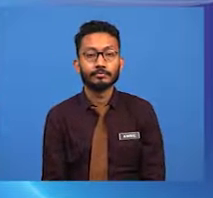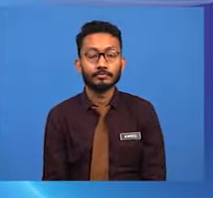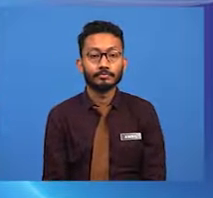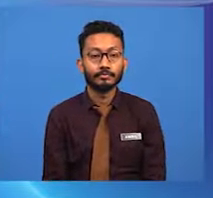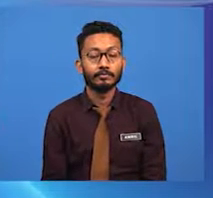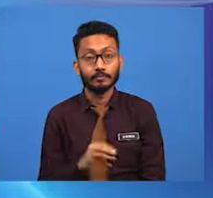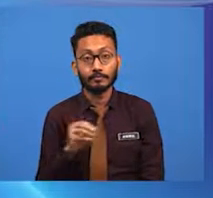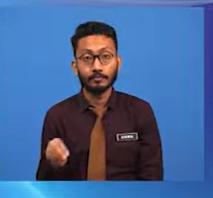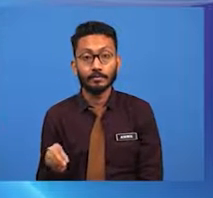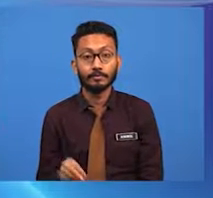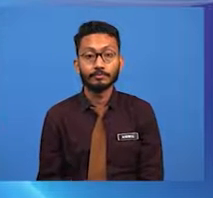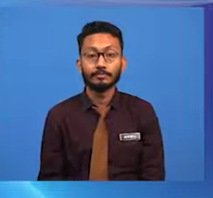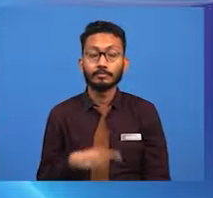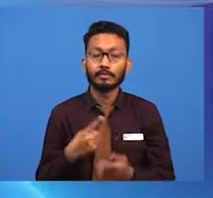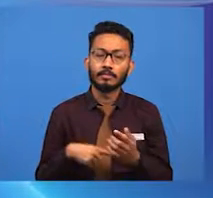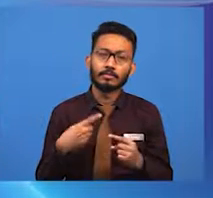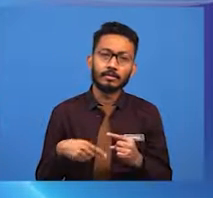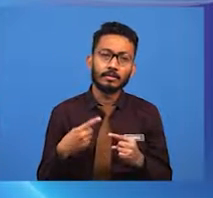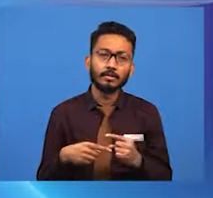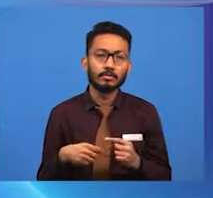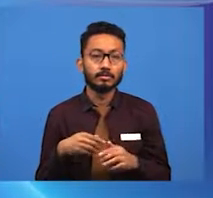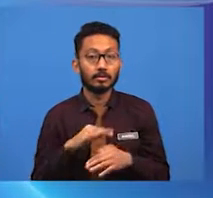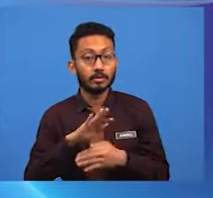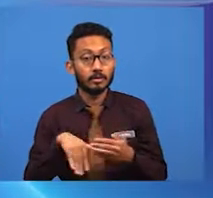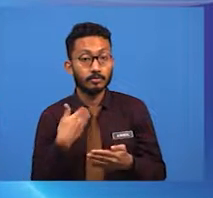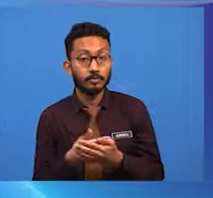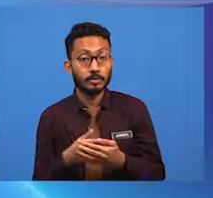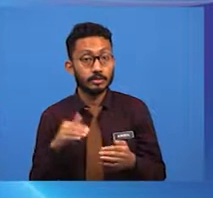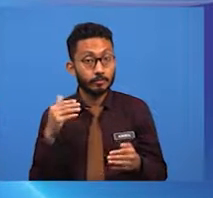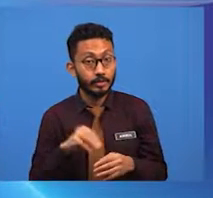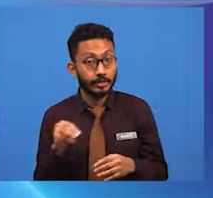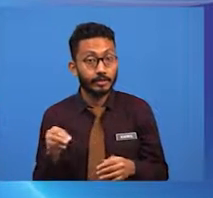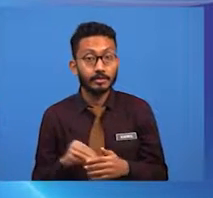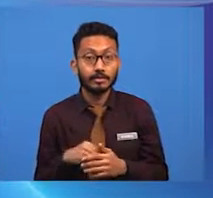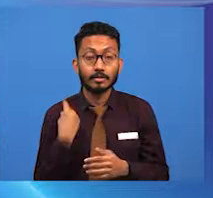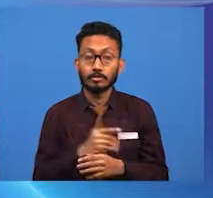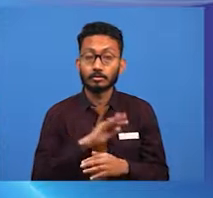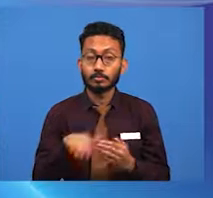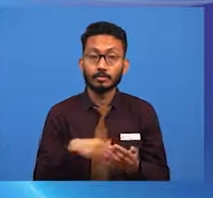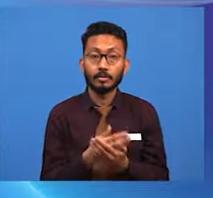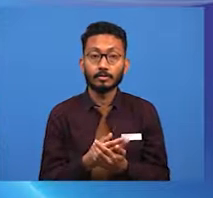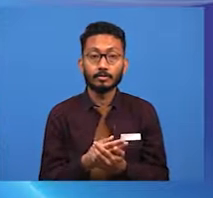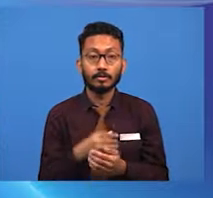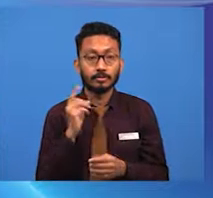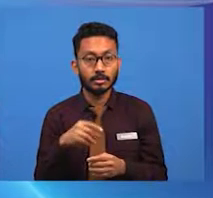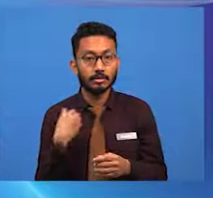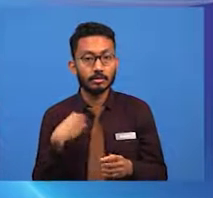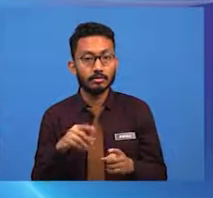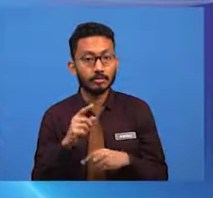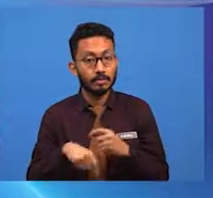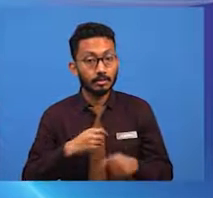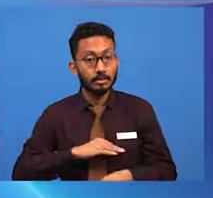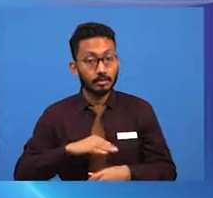Murid-murid, bilakah tarikh lahir murid-murid semua? Kita semua pasti mempunyai tarikh lahir,